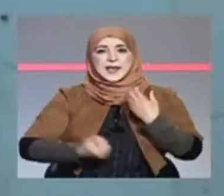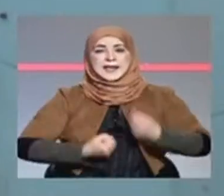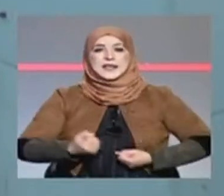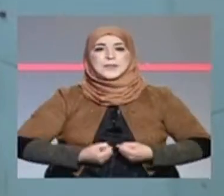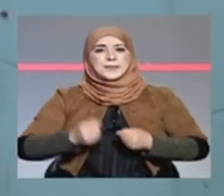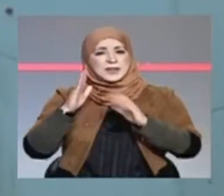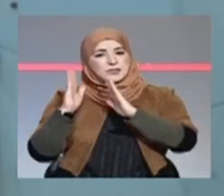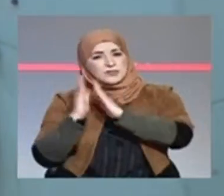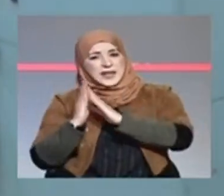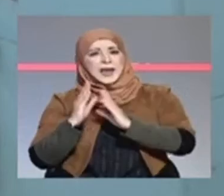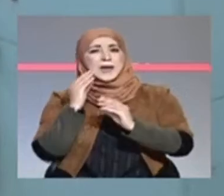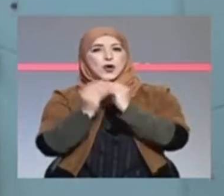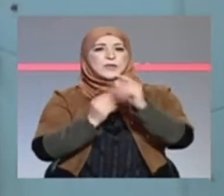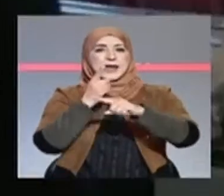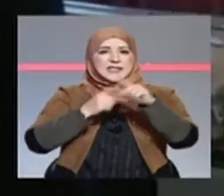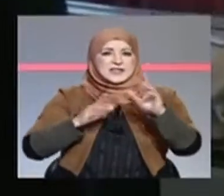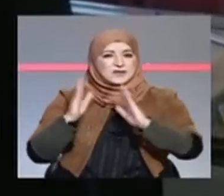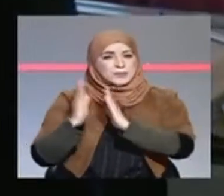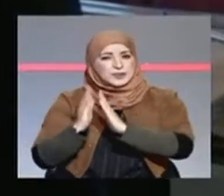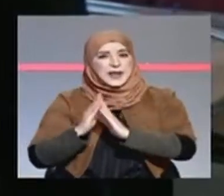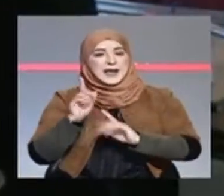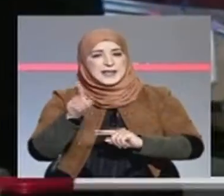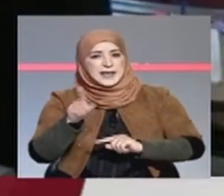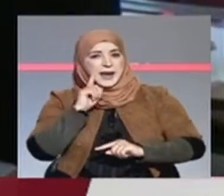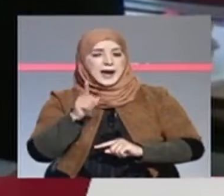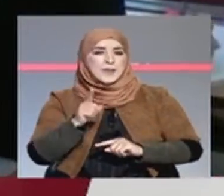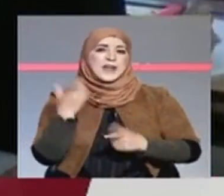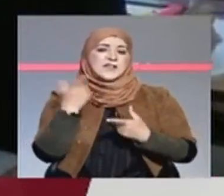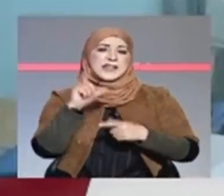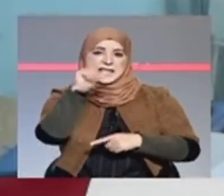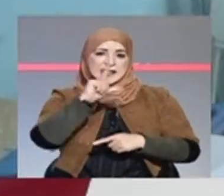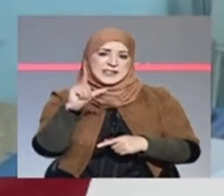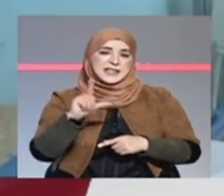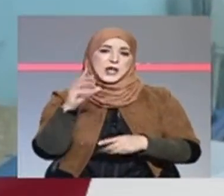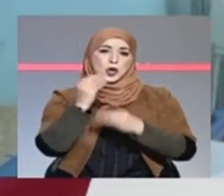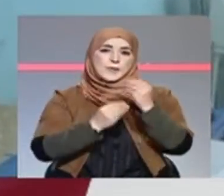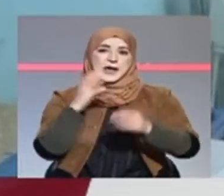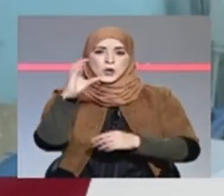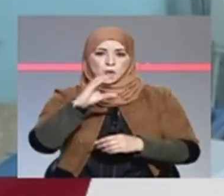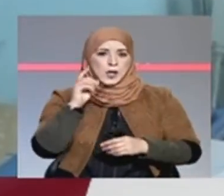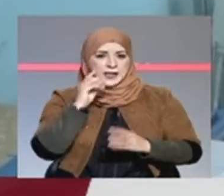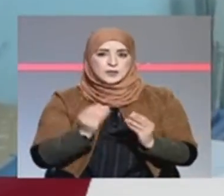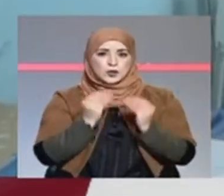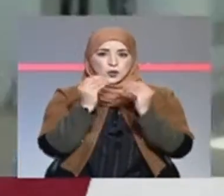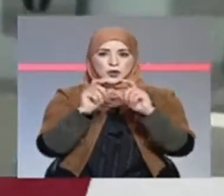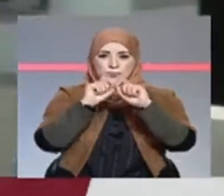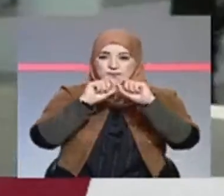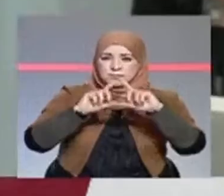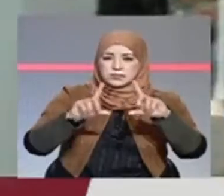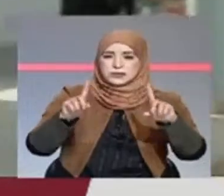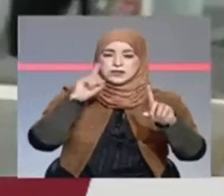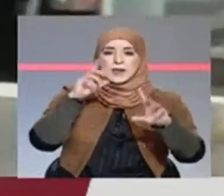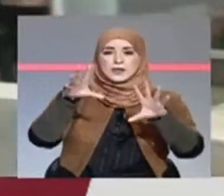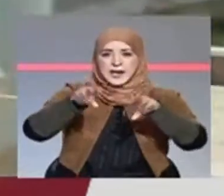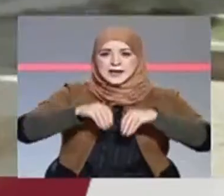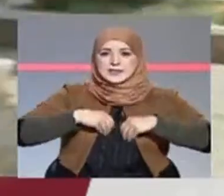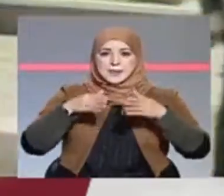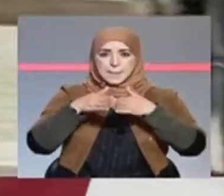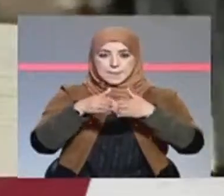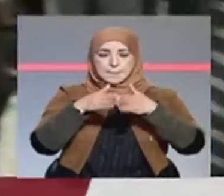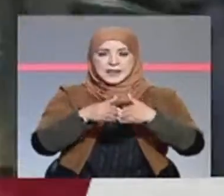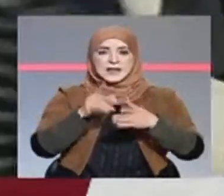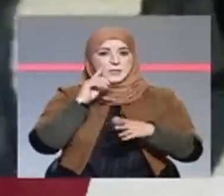الاقامه ونصف الاقامه بالمؤسسات التربويه من شانها اطفاء الشفافيه وسرعه على قبول المطالب